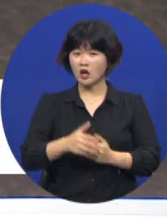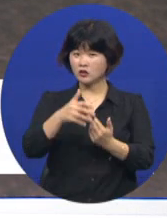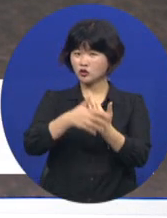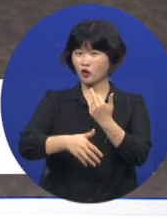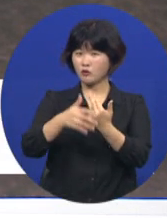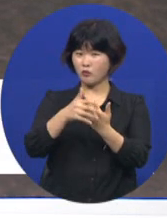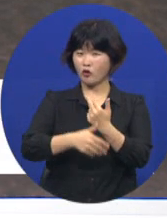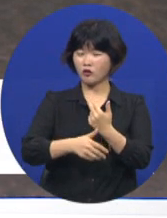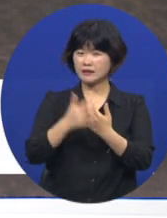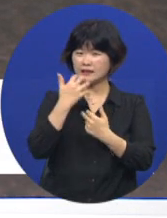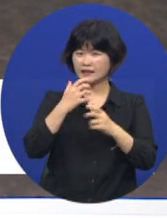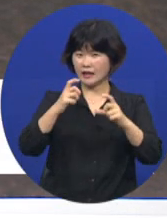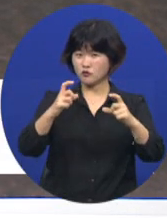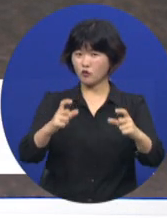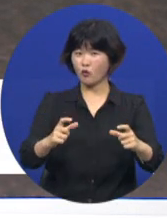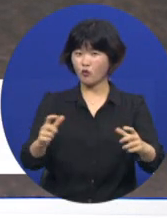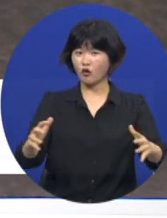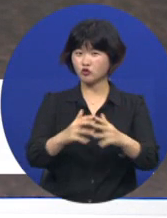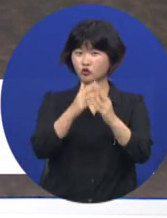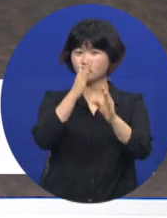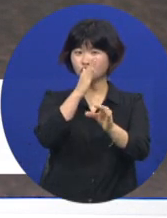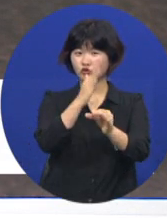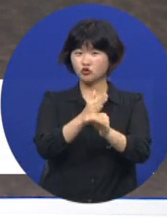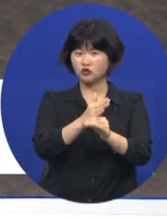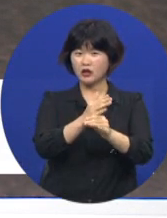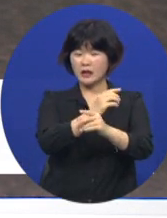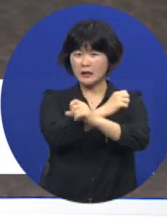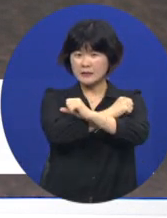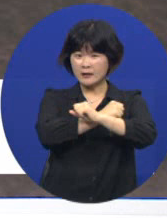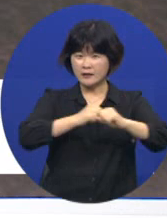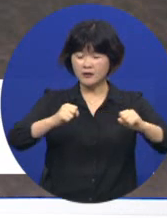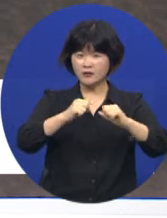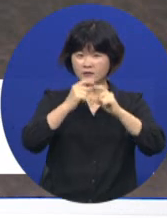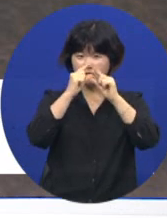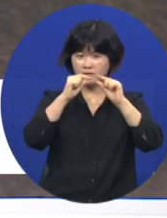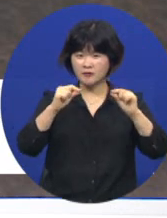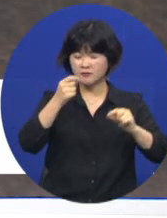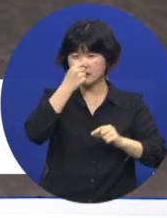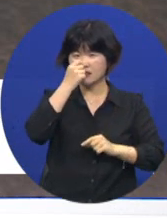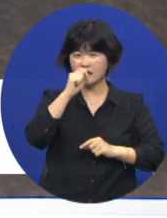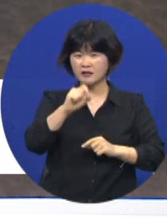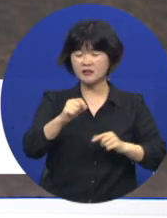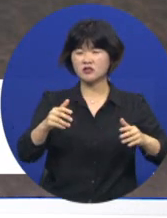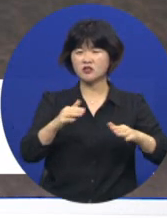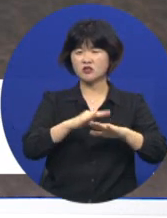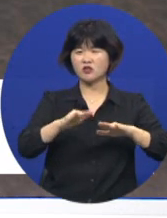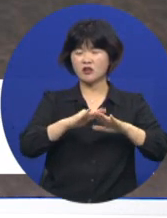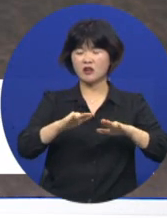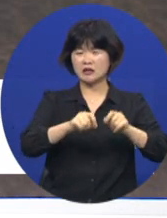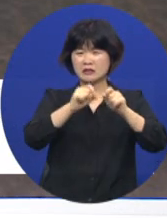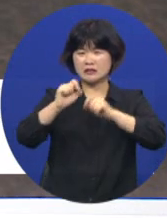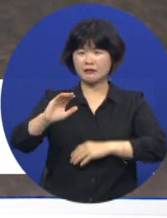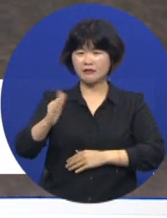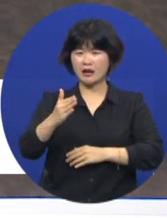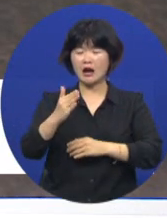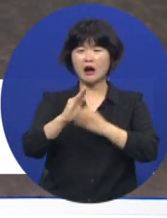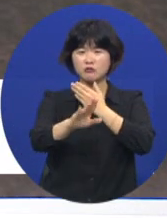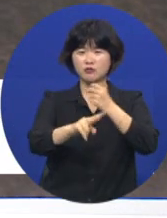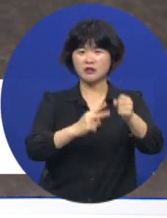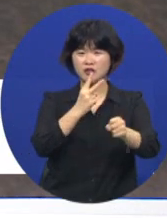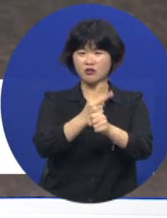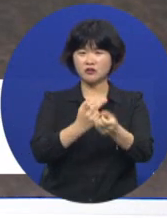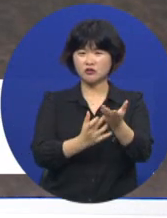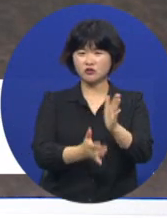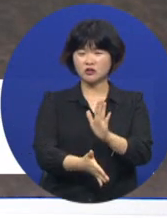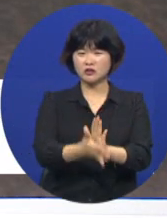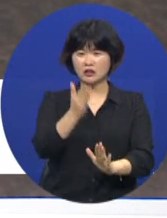서귀포시 색달동에 건설 중인 광역 음식물류 폐기물 처리시설 공사가 지연되면서 앞으로 2년 동안